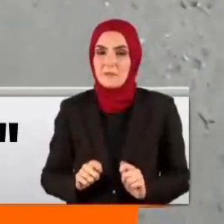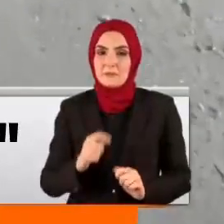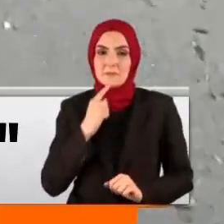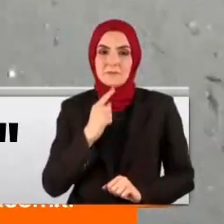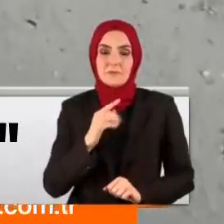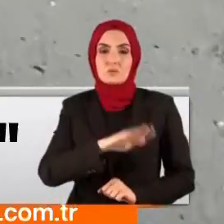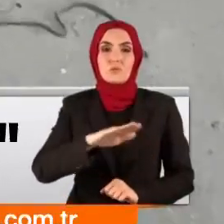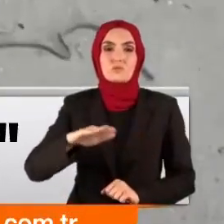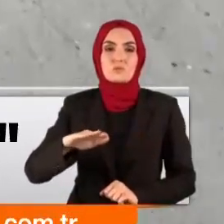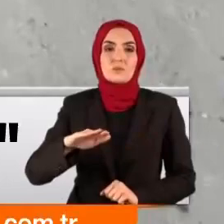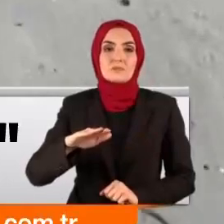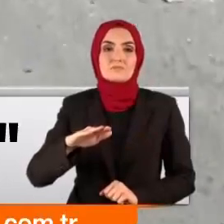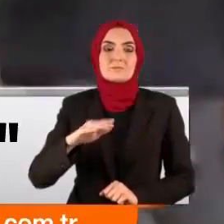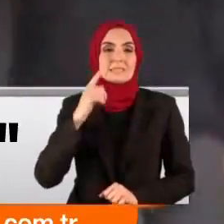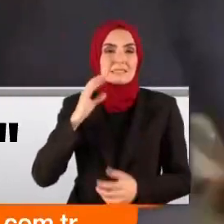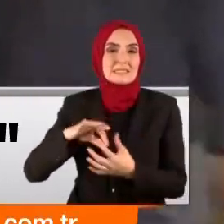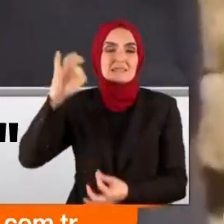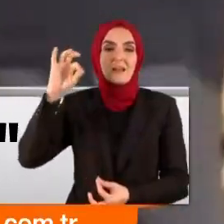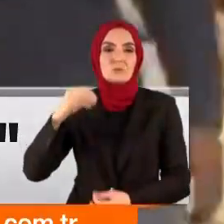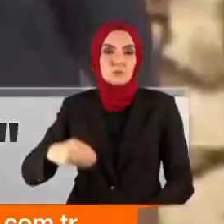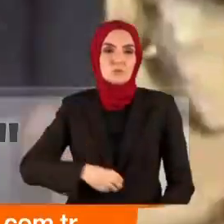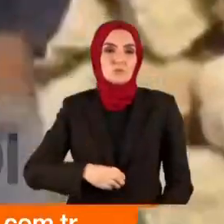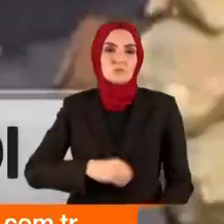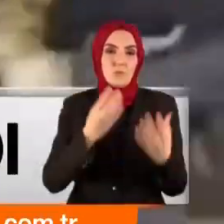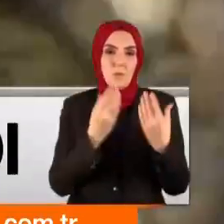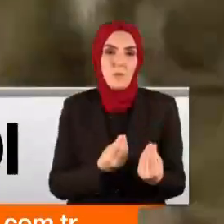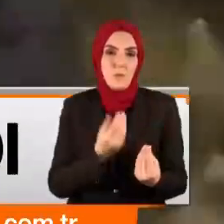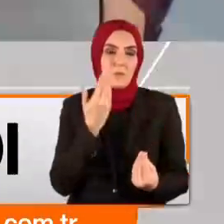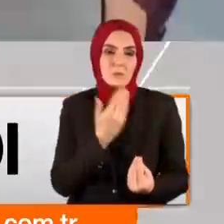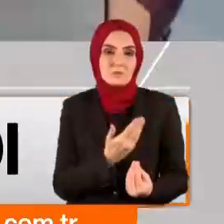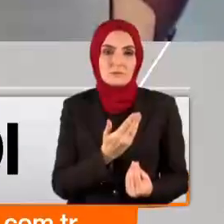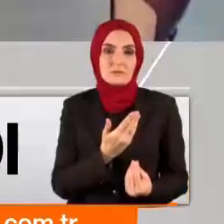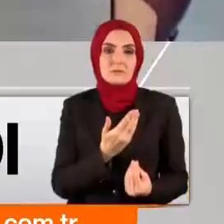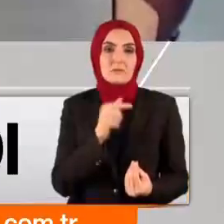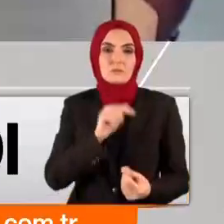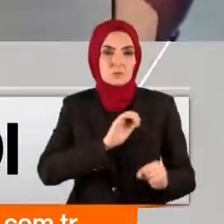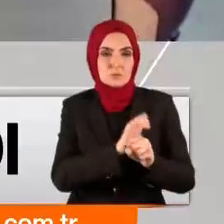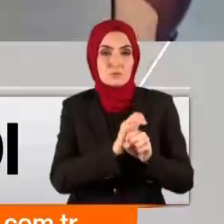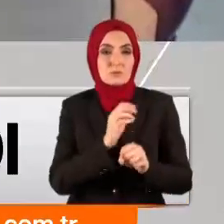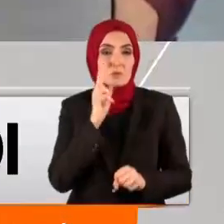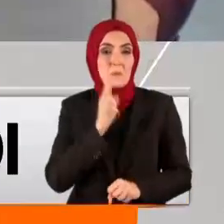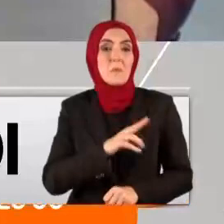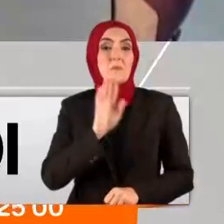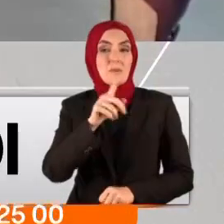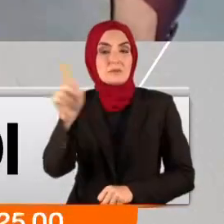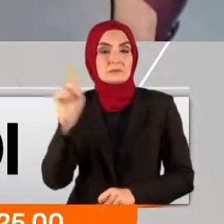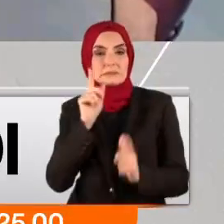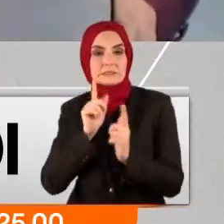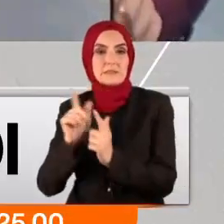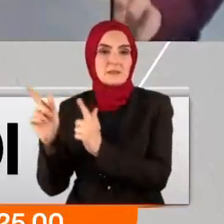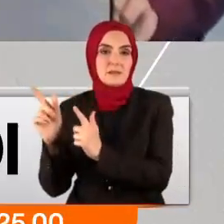insanlık suçuna dikkat çeken Erdoğan, bu zulmü görmezden gelenlere seslendi. Bazı çocukların bir evden ya